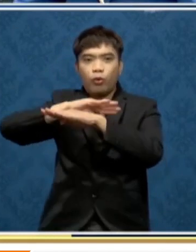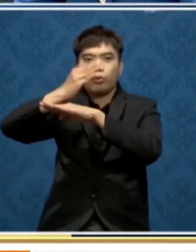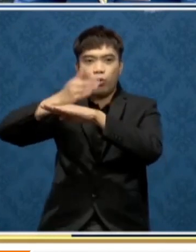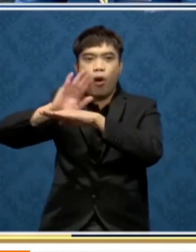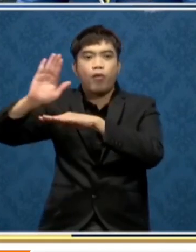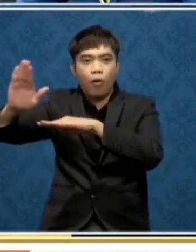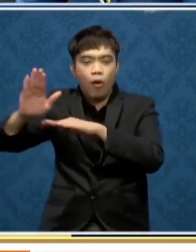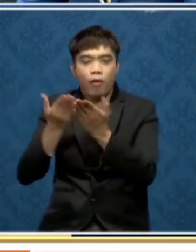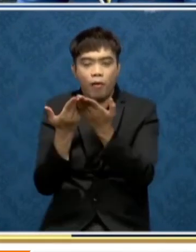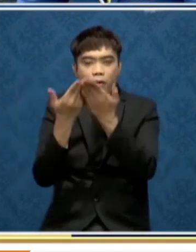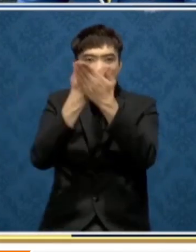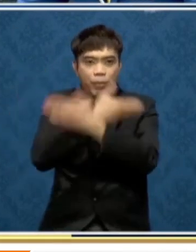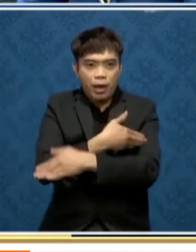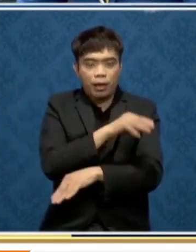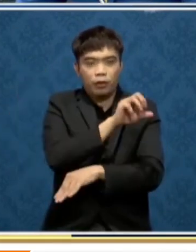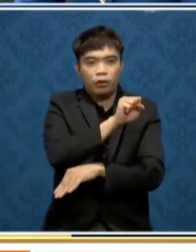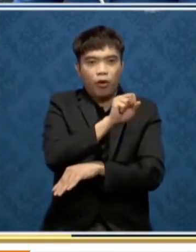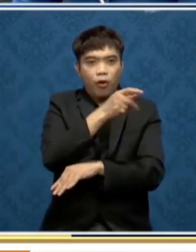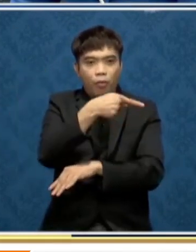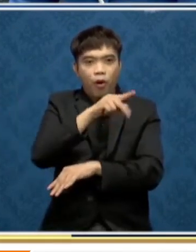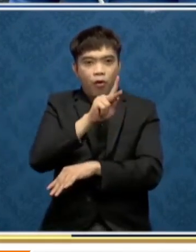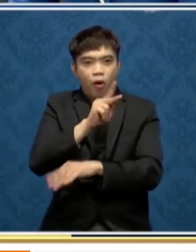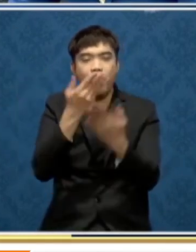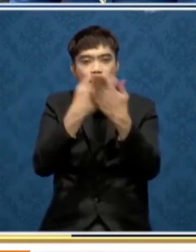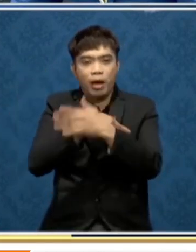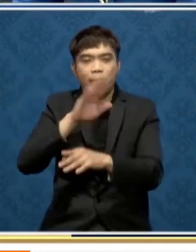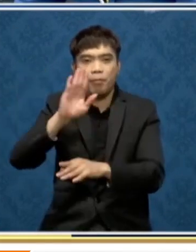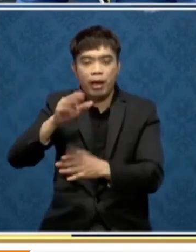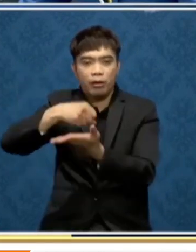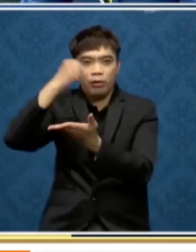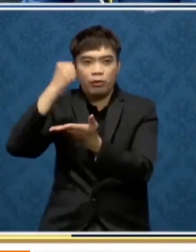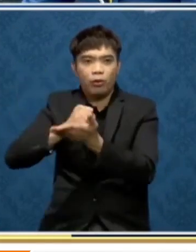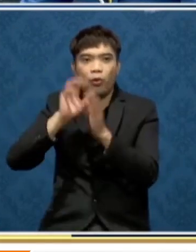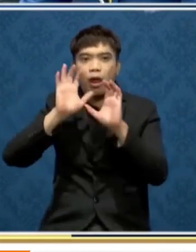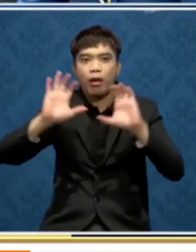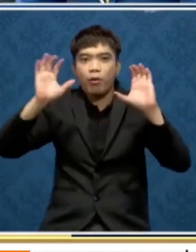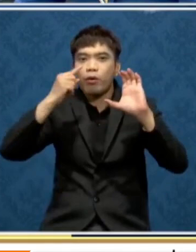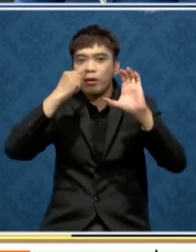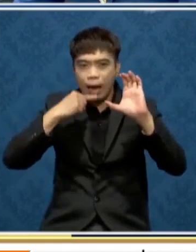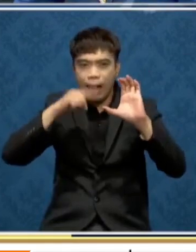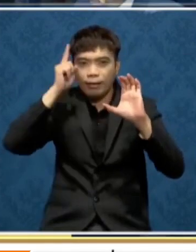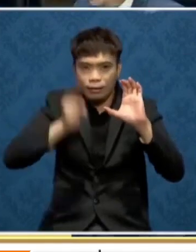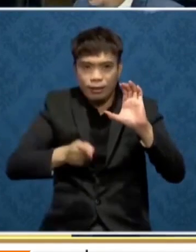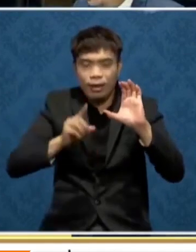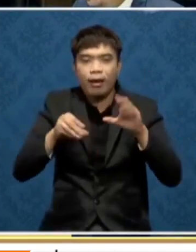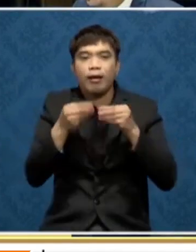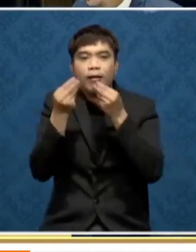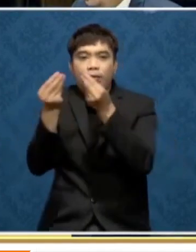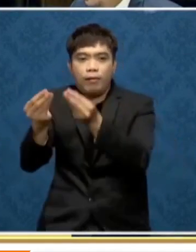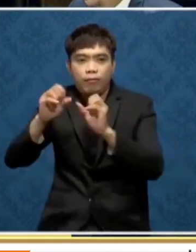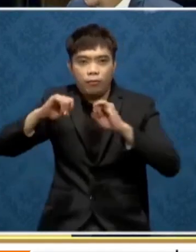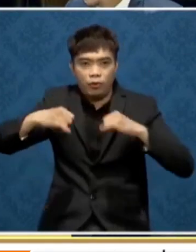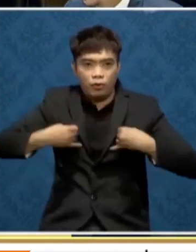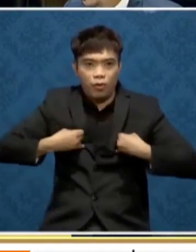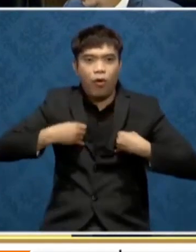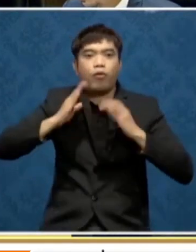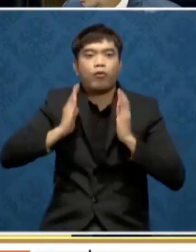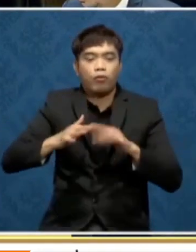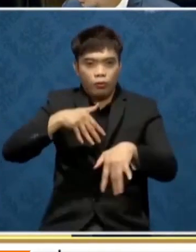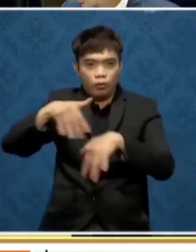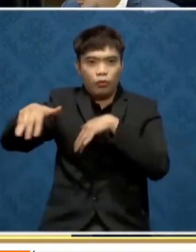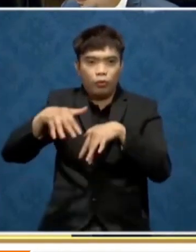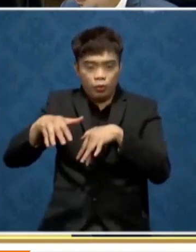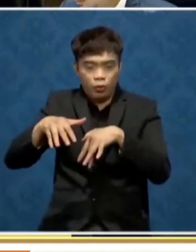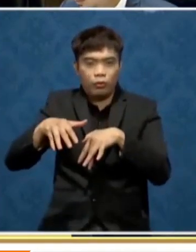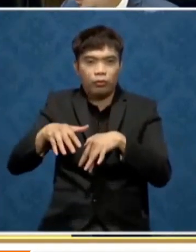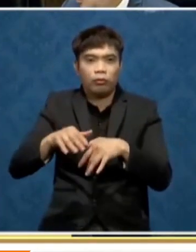สปกหรือโฉนดน่าจะเป็นทางออกที่ดีในการที่จะแก้ปัญหาให้ชนเผ่าชาติพันธุ์อยู่คู่กับธรรมชาติได้และเป็นการส